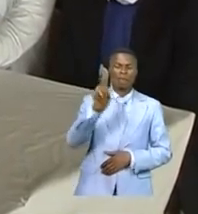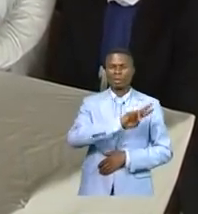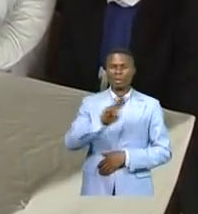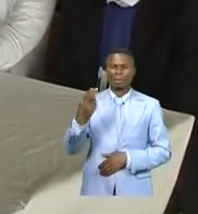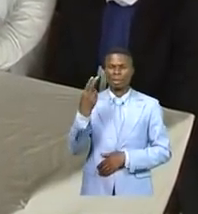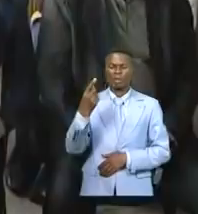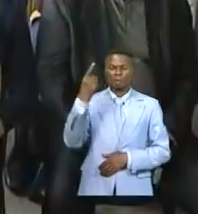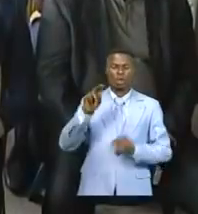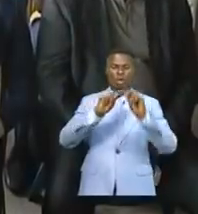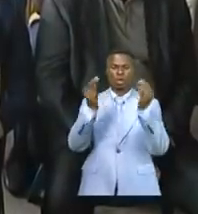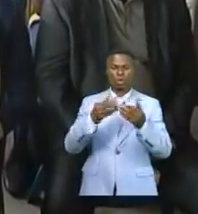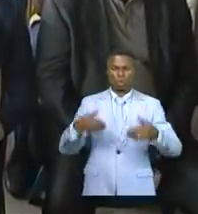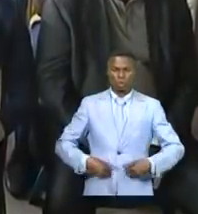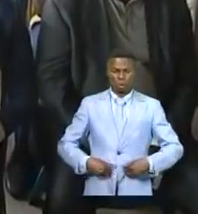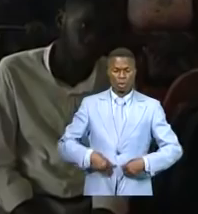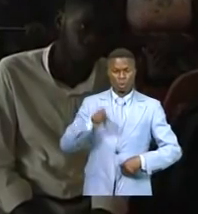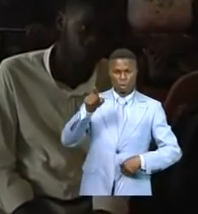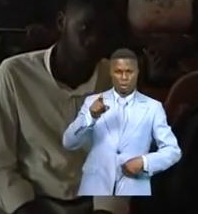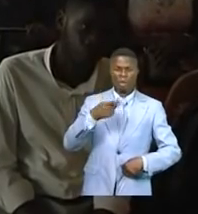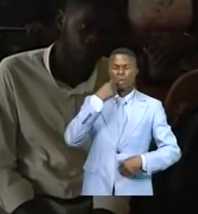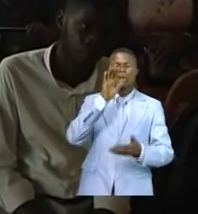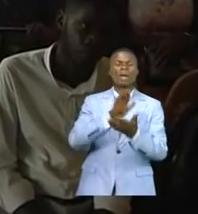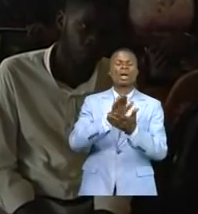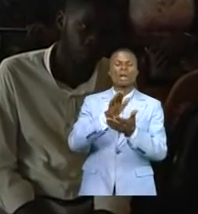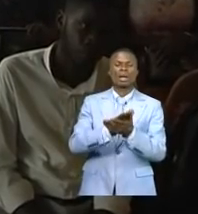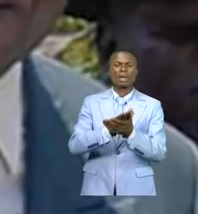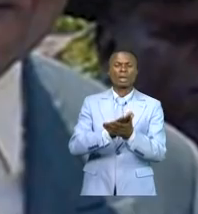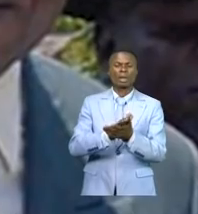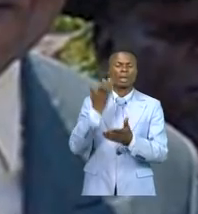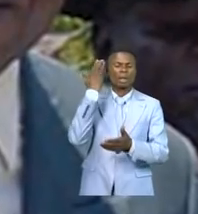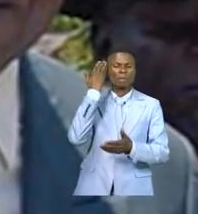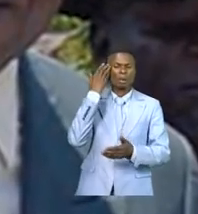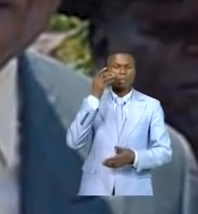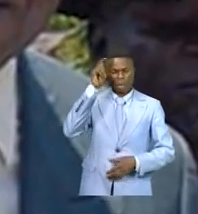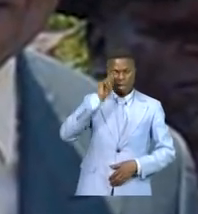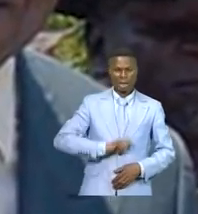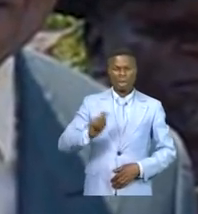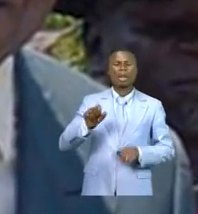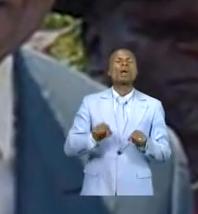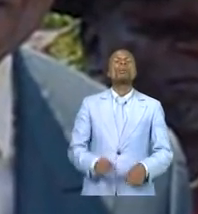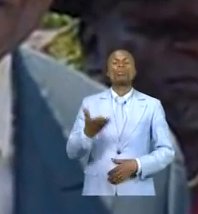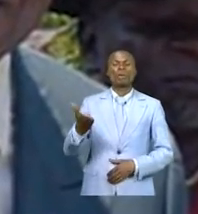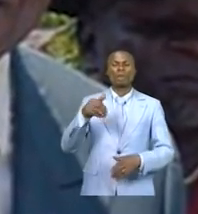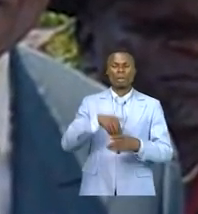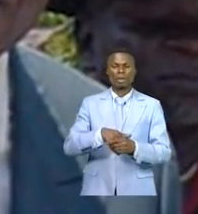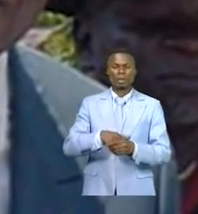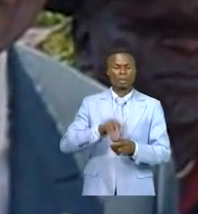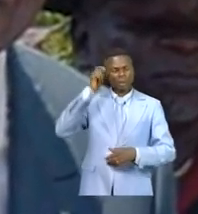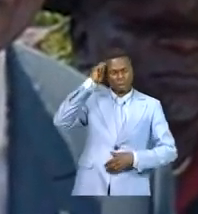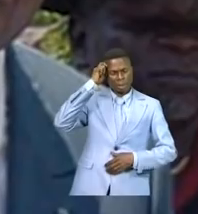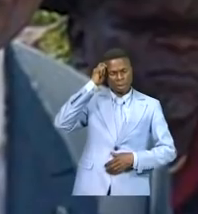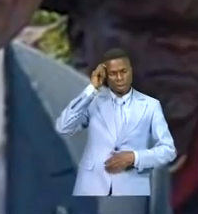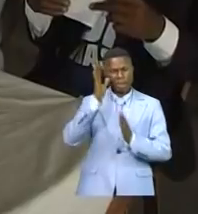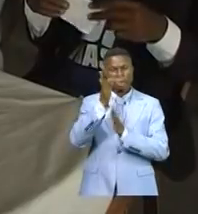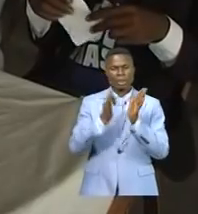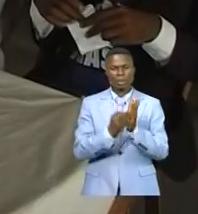la dynamique des jeunes kibassistes a rendu hommage à l'illustre disparu. Et cela, à travers cette commémoration des